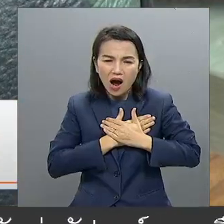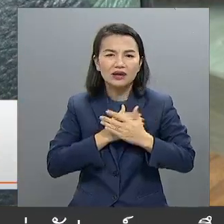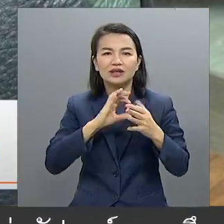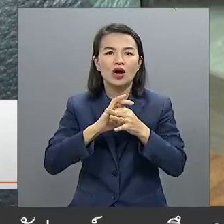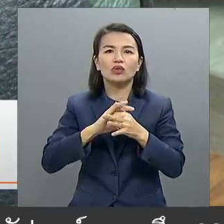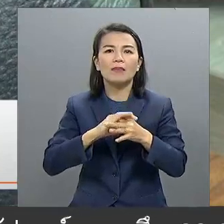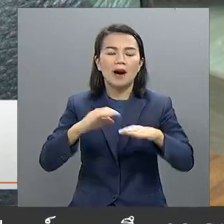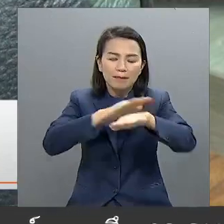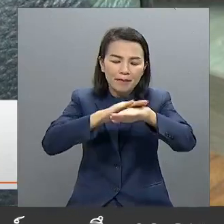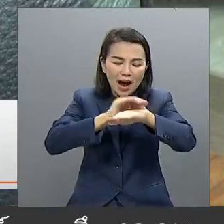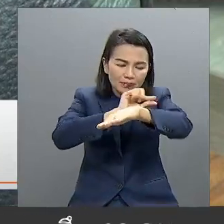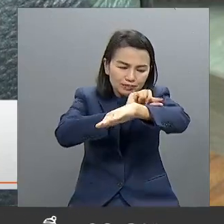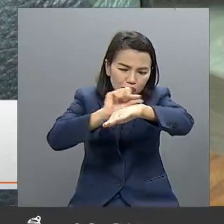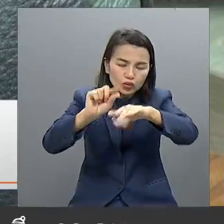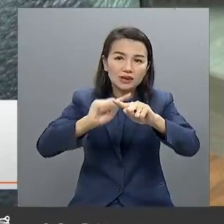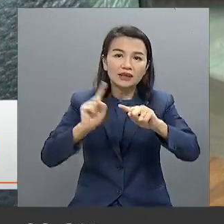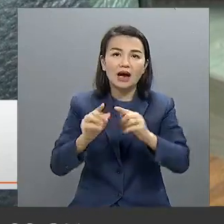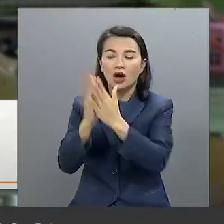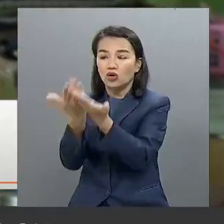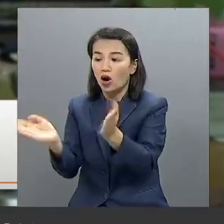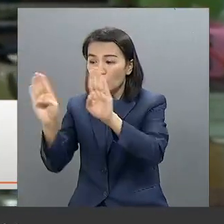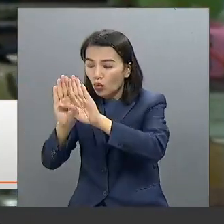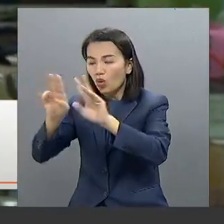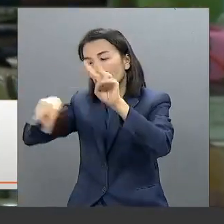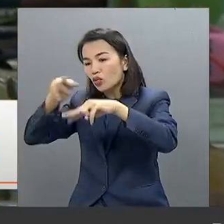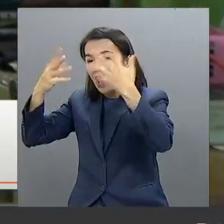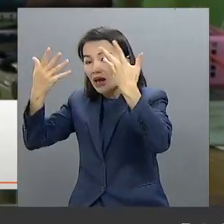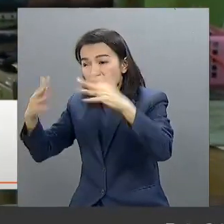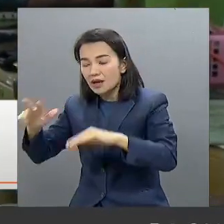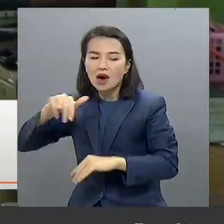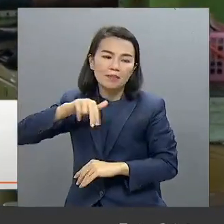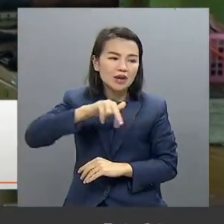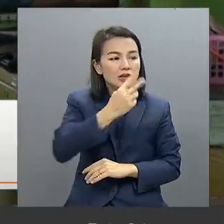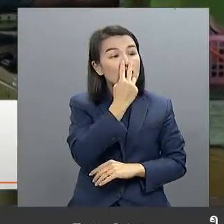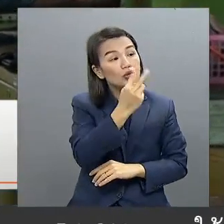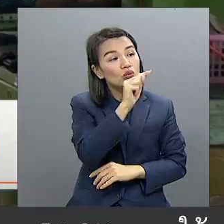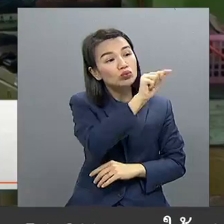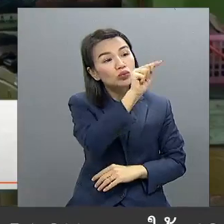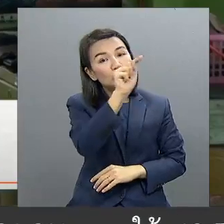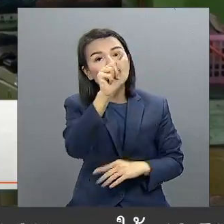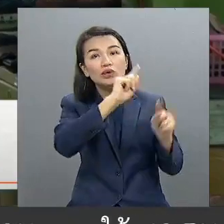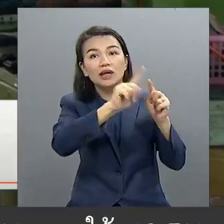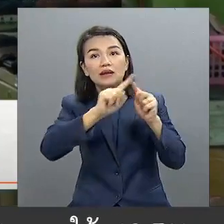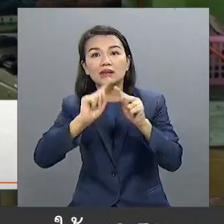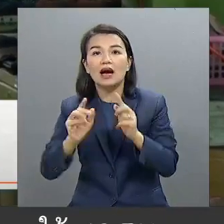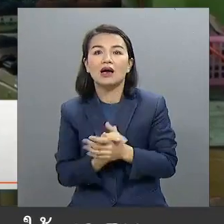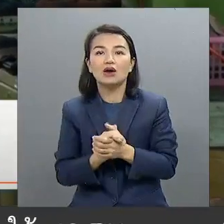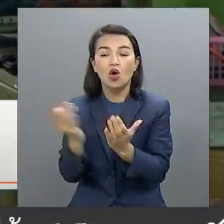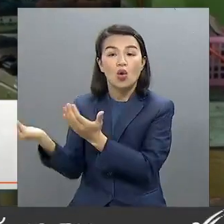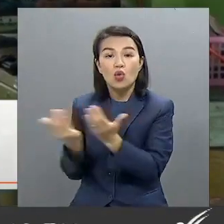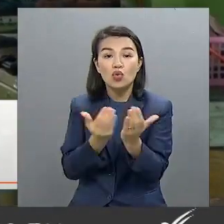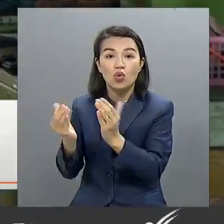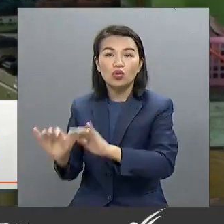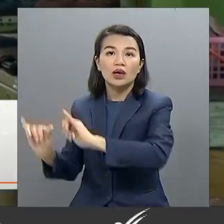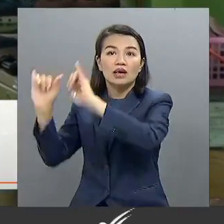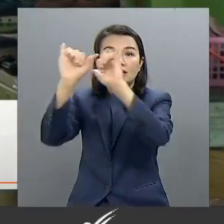เวลาวางหังจากที่ดูแลครบครัเสจแล้วไปเดินดูเครื่องหนังตามงานต่างๆและมื่อลกของตเองย้ายไปเรีนทมเทพ ก็เลย